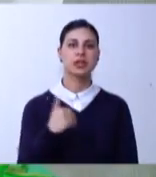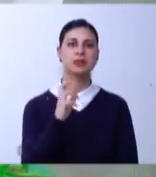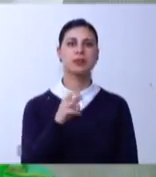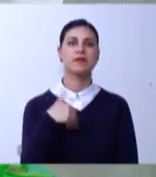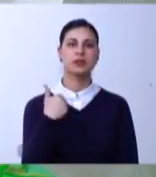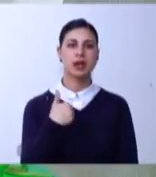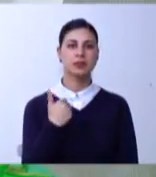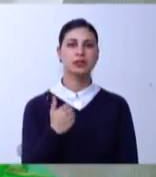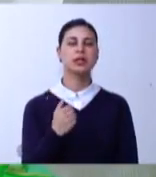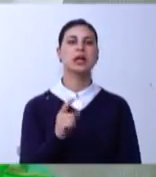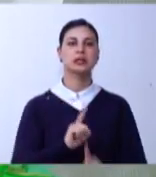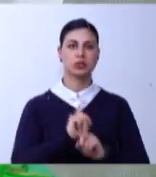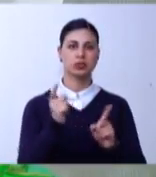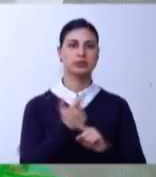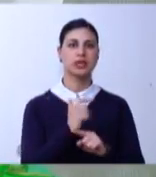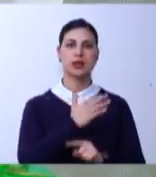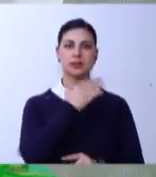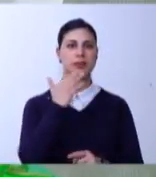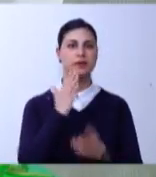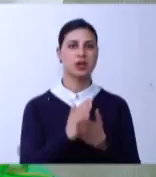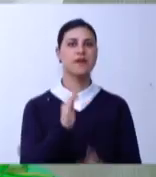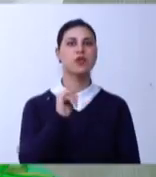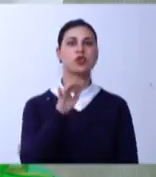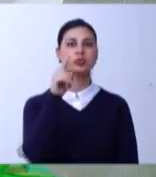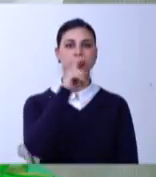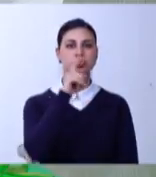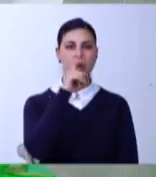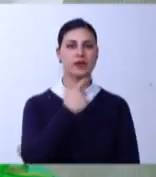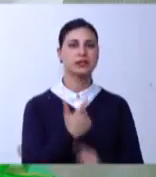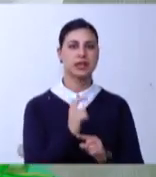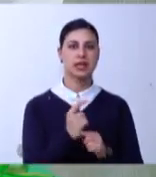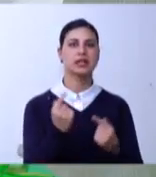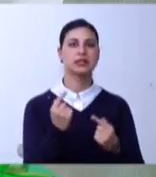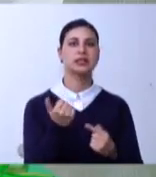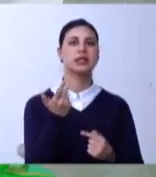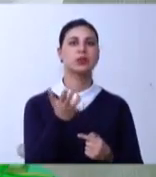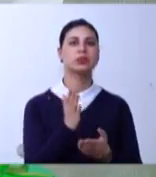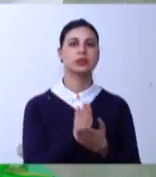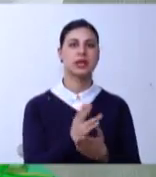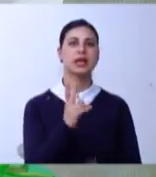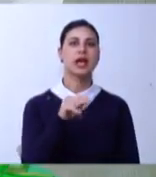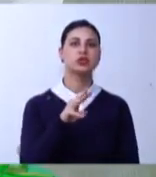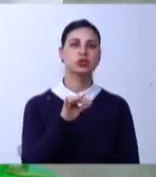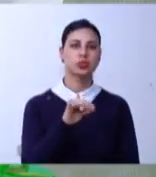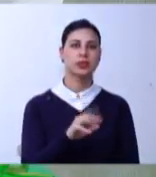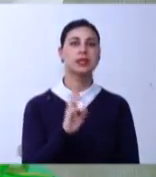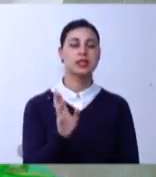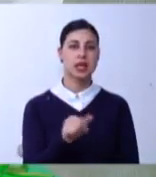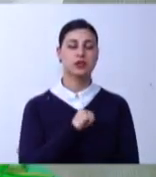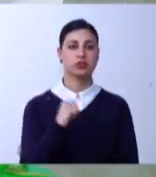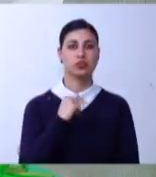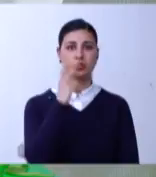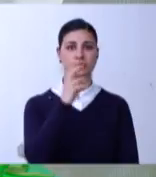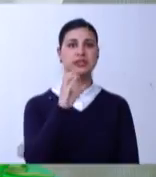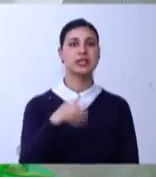ჯგუფის ვიტამინები, განსაკუთრებით დიდი რაოდენობით არის ფოლიუმის მჟავა, ძალიან დიდი რაოდენობით არის კალციუმი და თქვენ წარმოიდგინეთ